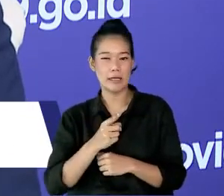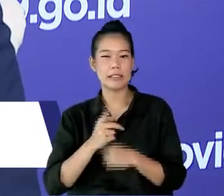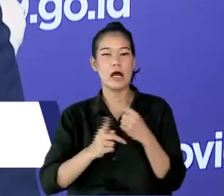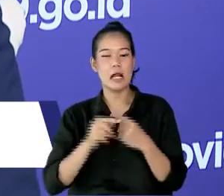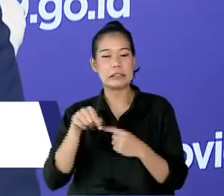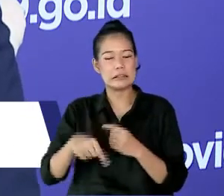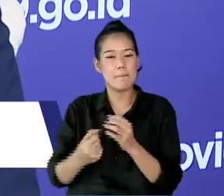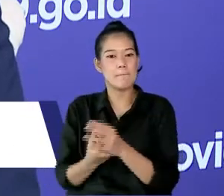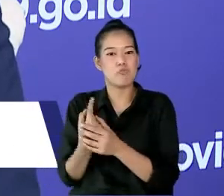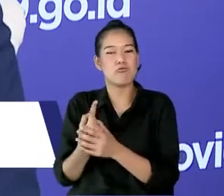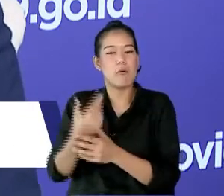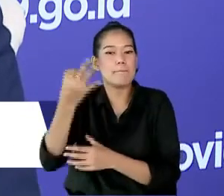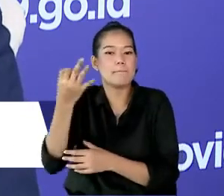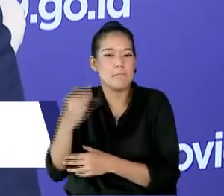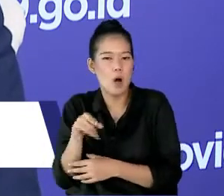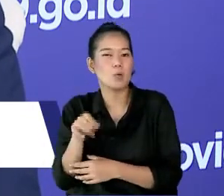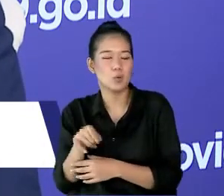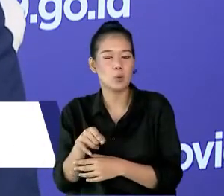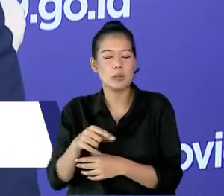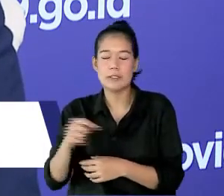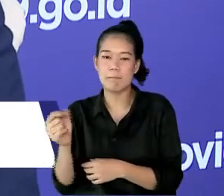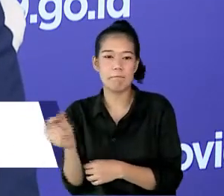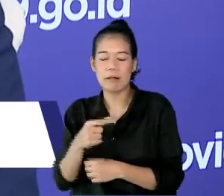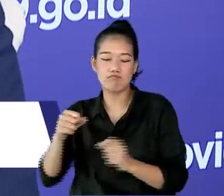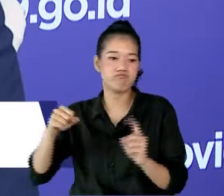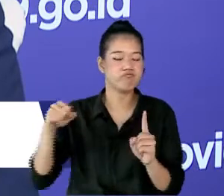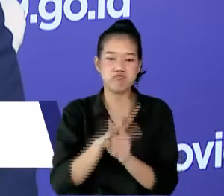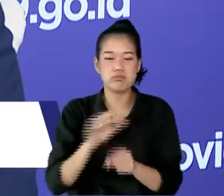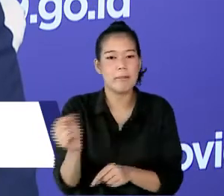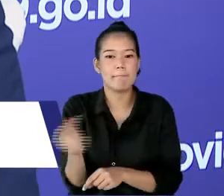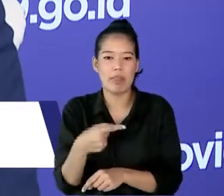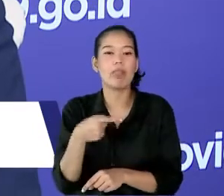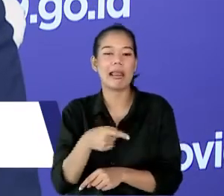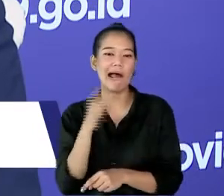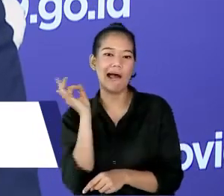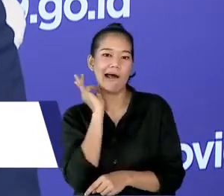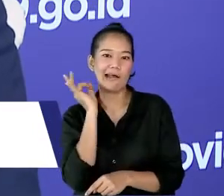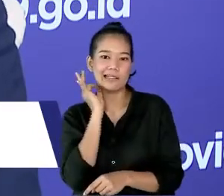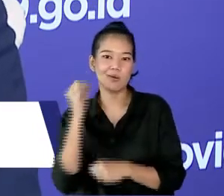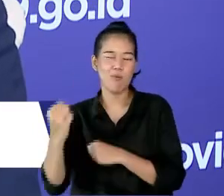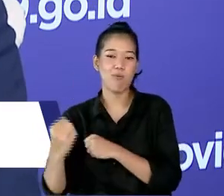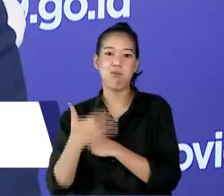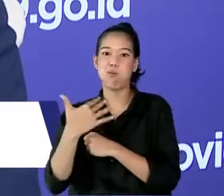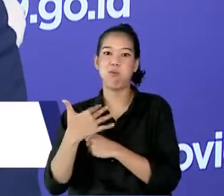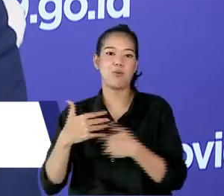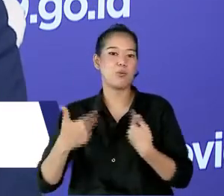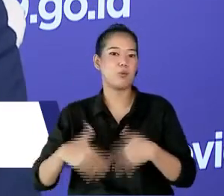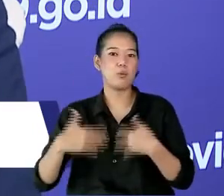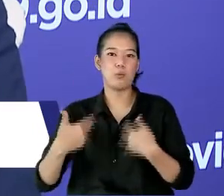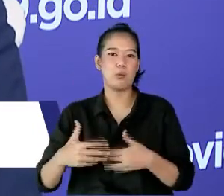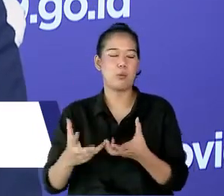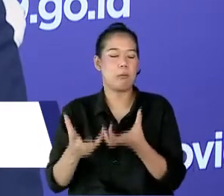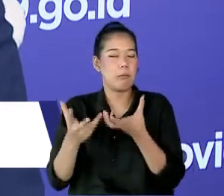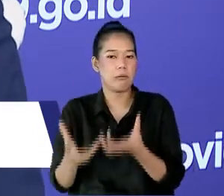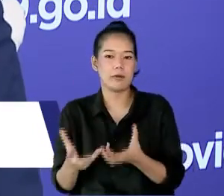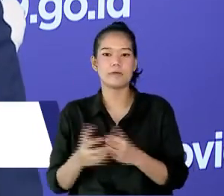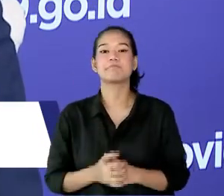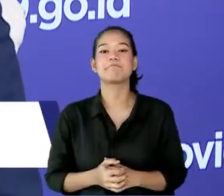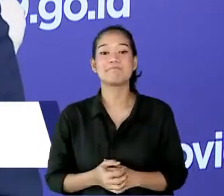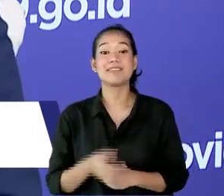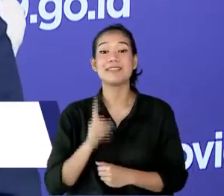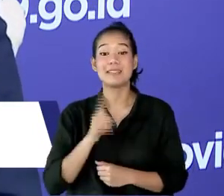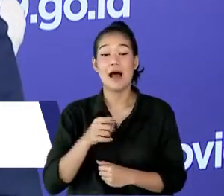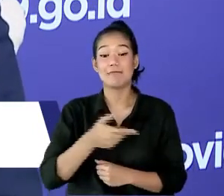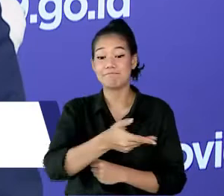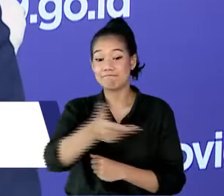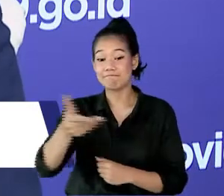dengan munculnya varian baru yang lebih cepat menular, membuat resiko terinfeksi virus corona pun semakin tinggi.